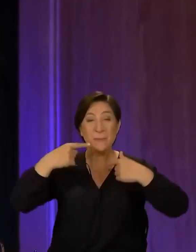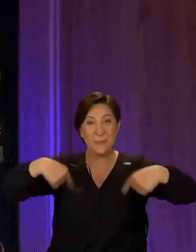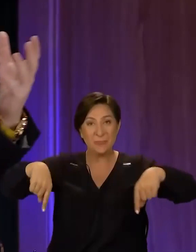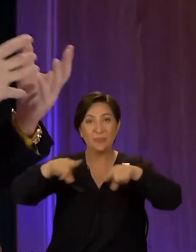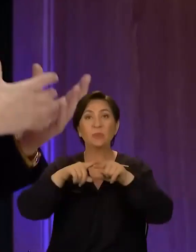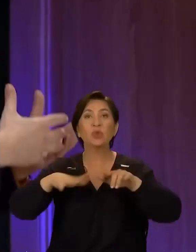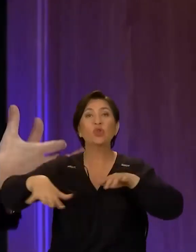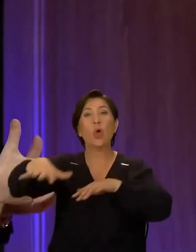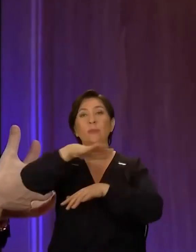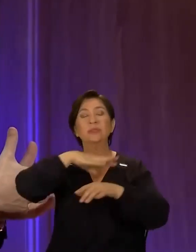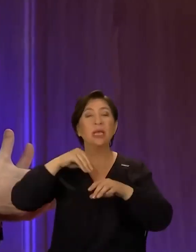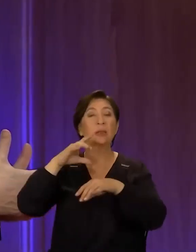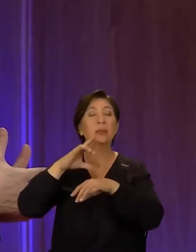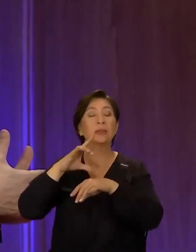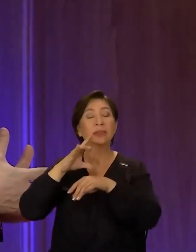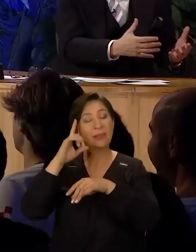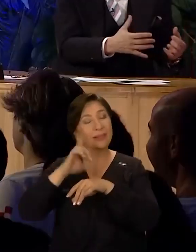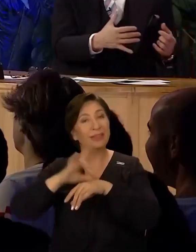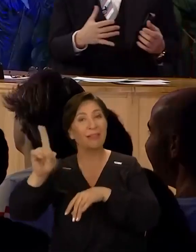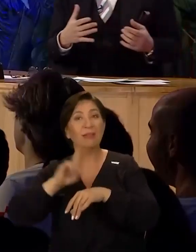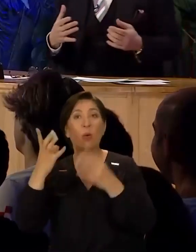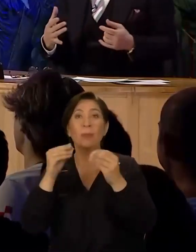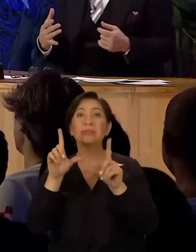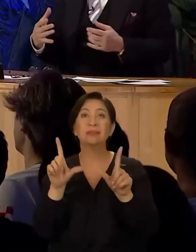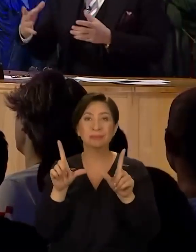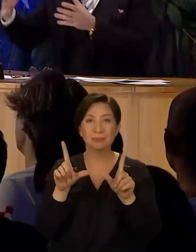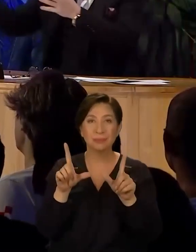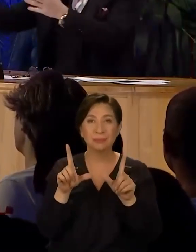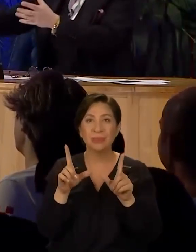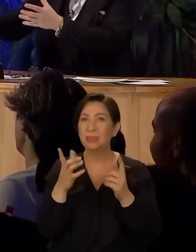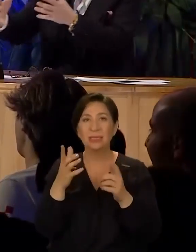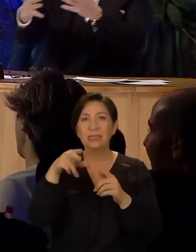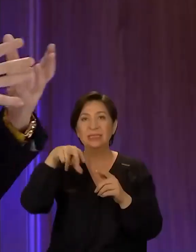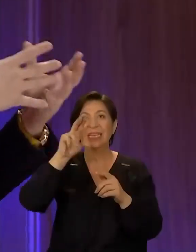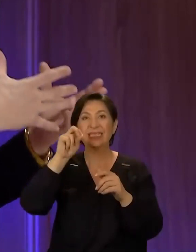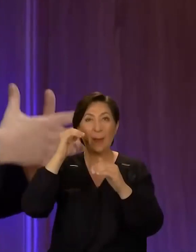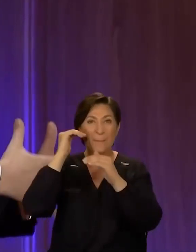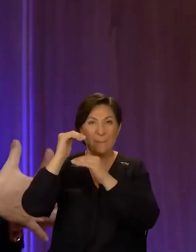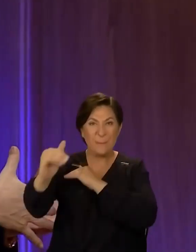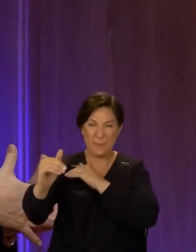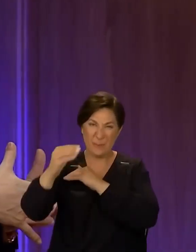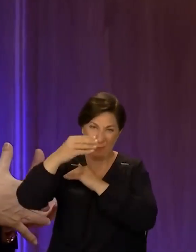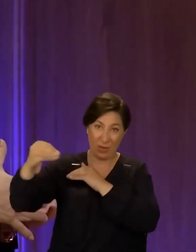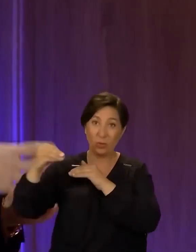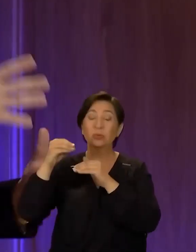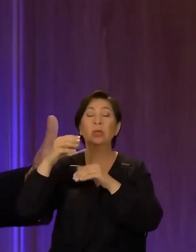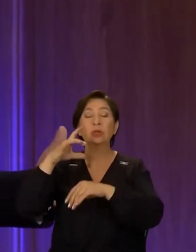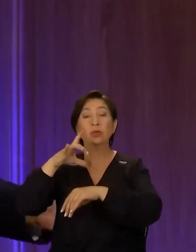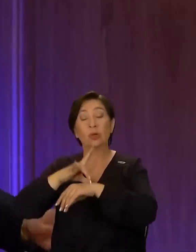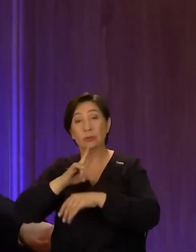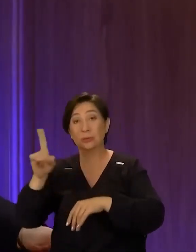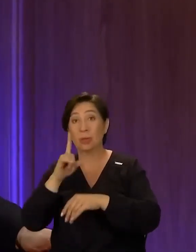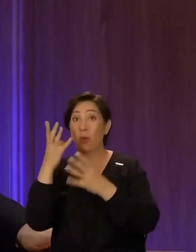bizim topluca rehabilitasyona gitmemiz gerektiği, yani 80 milyon rehabilitasyona gitmemiz